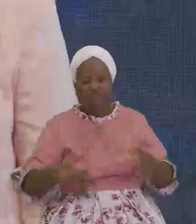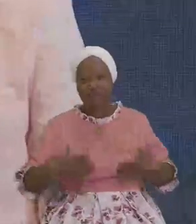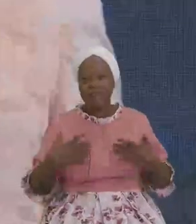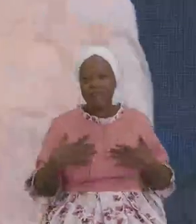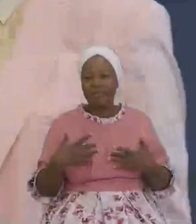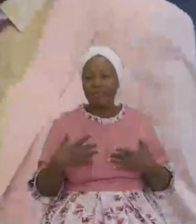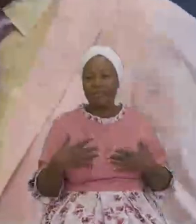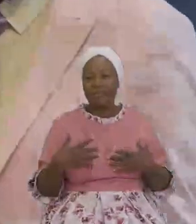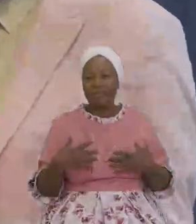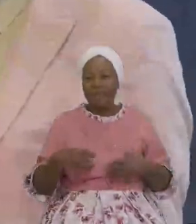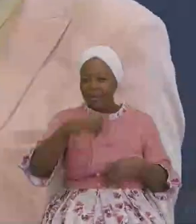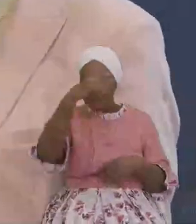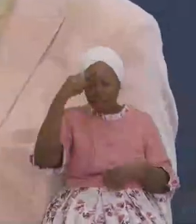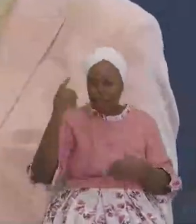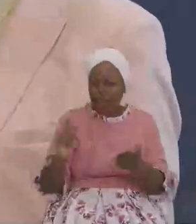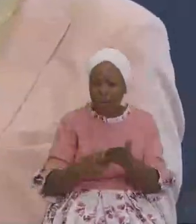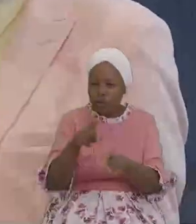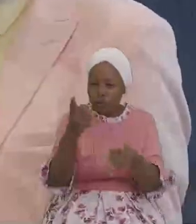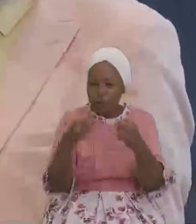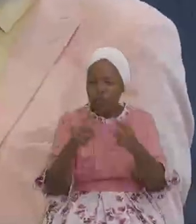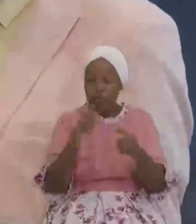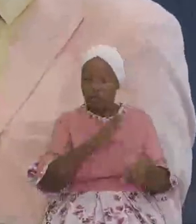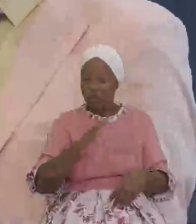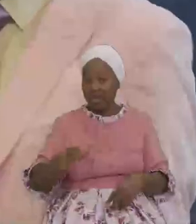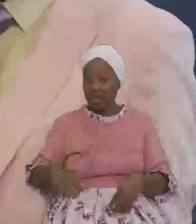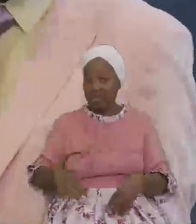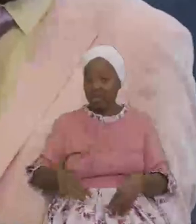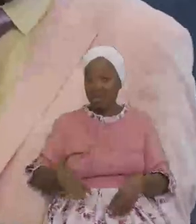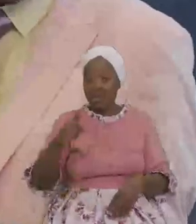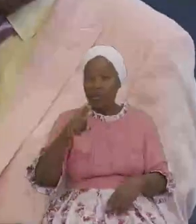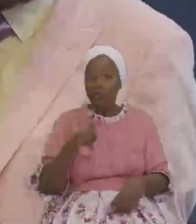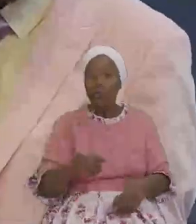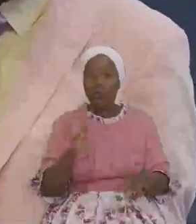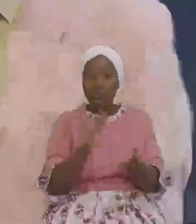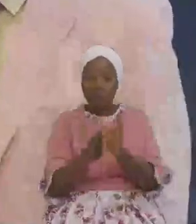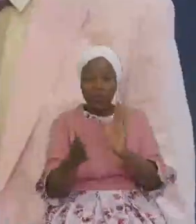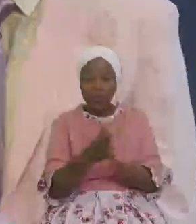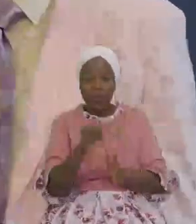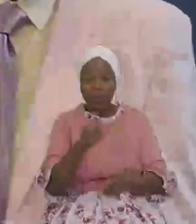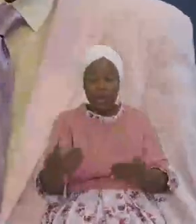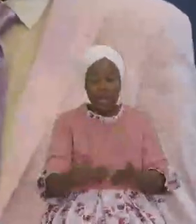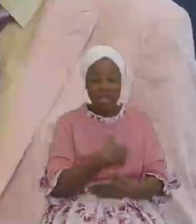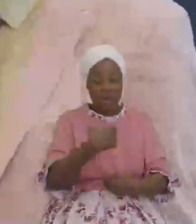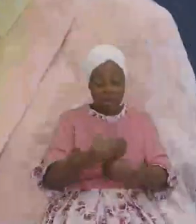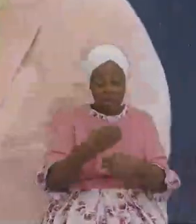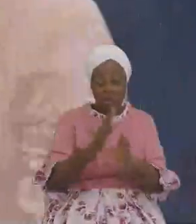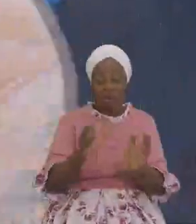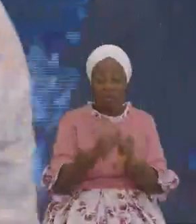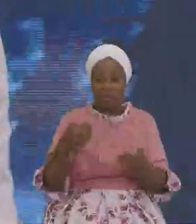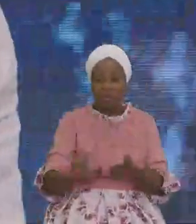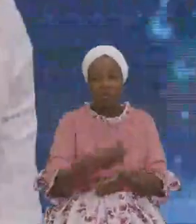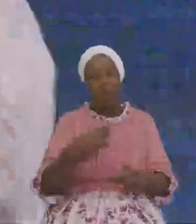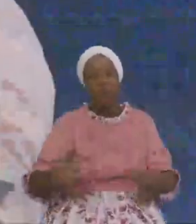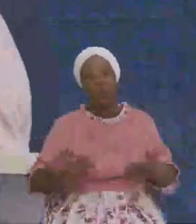il te donne ce changement de vie, parce qu'une fois que tu viens à Christ, tu deviens